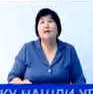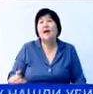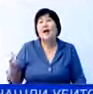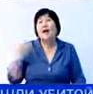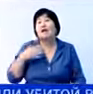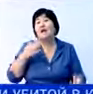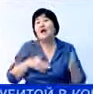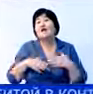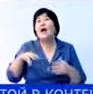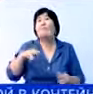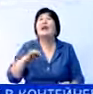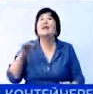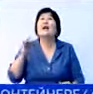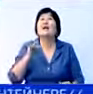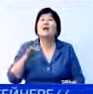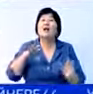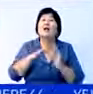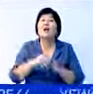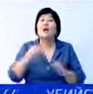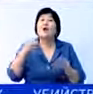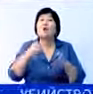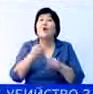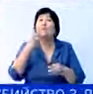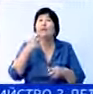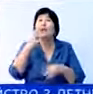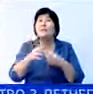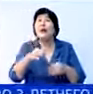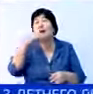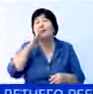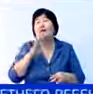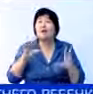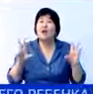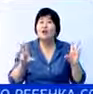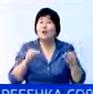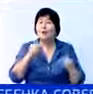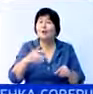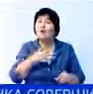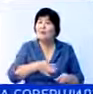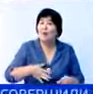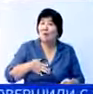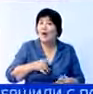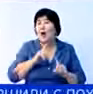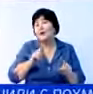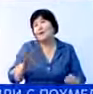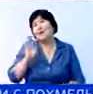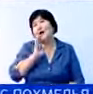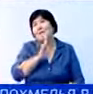Кызылорда ликует. Максат Исагабылов вошел в топ-3 мира. Родители счастливы. Он заставил их поволноваться, особенно